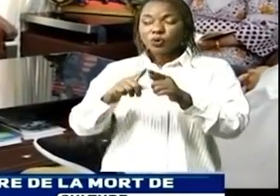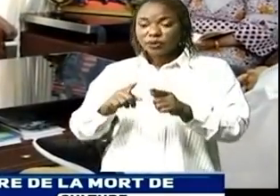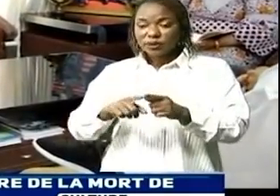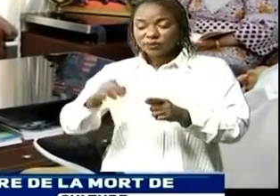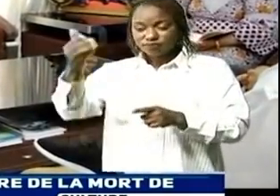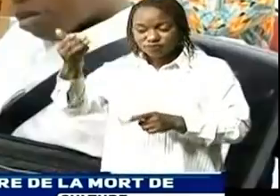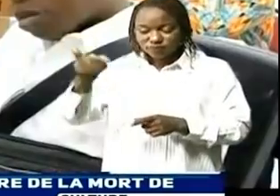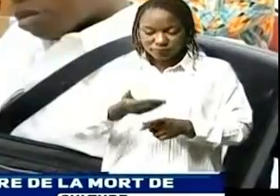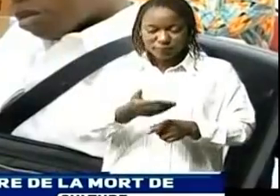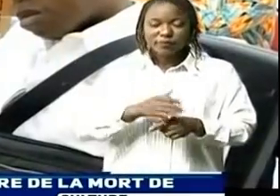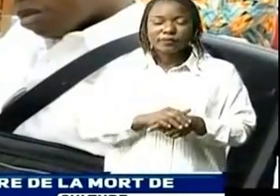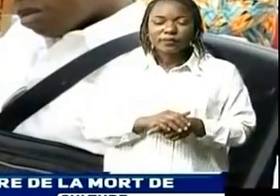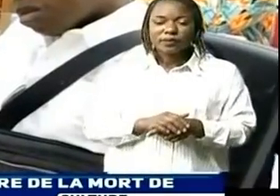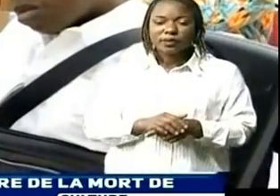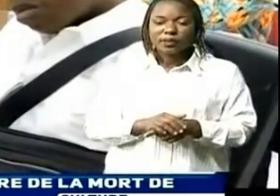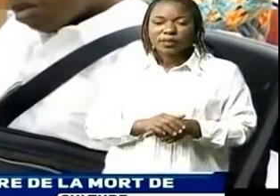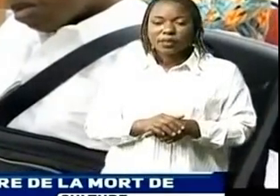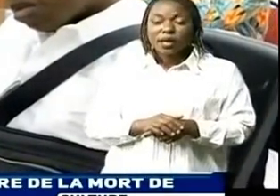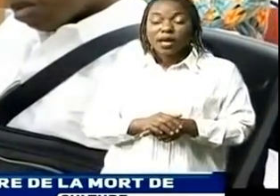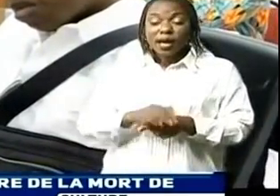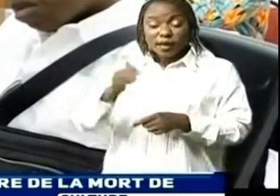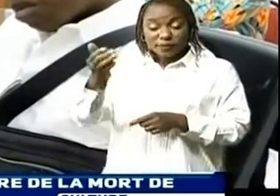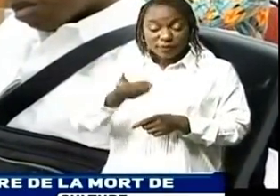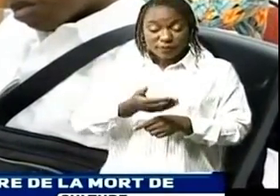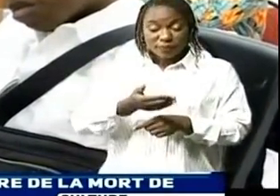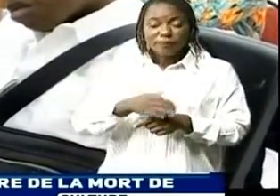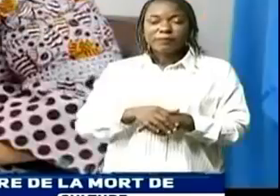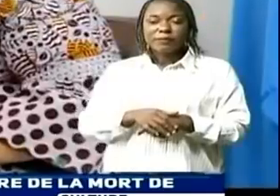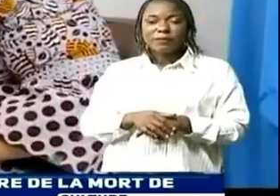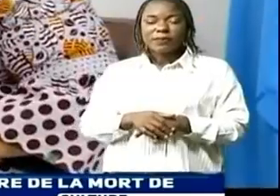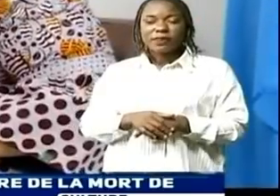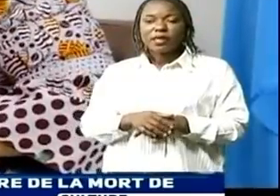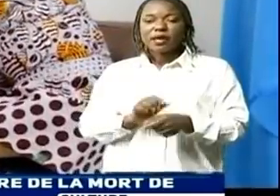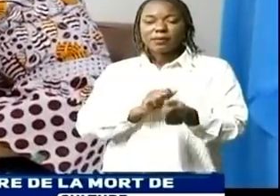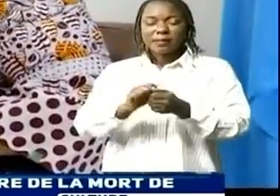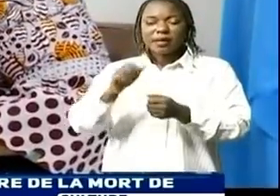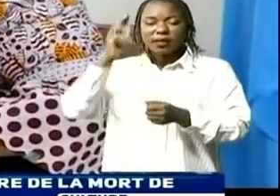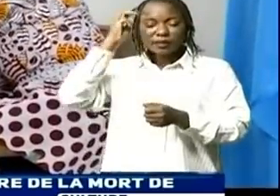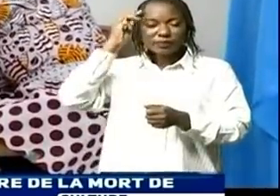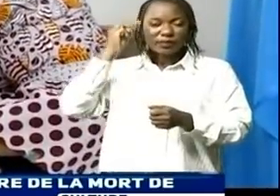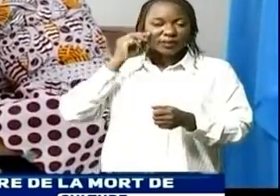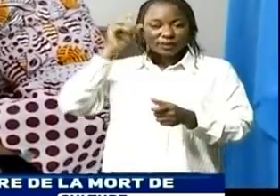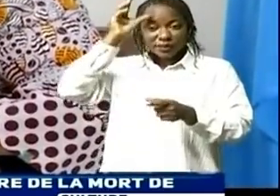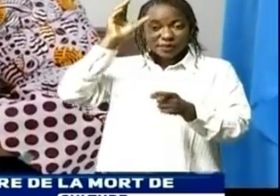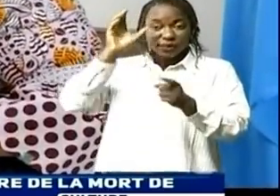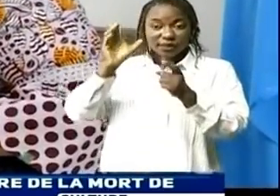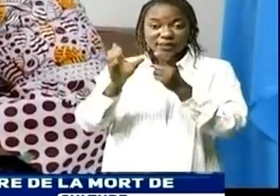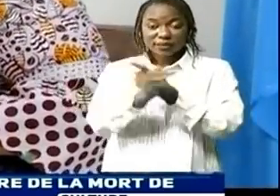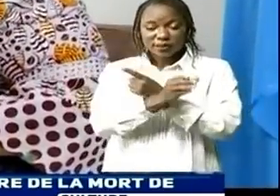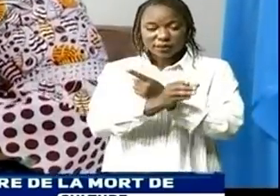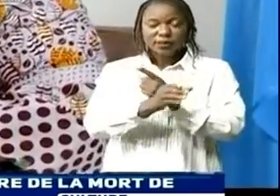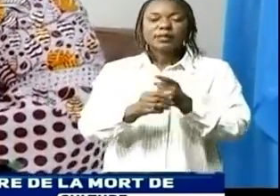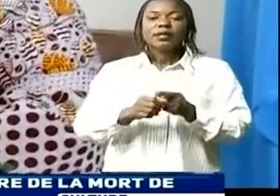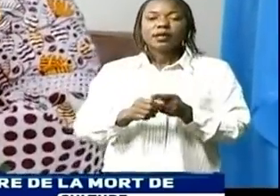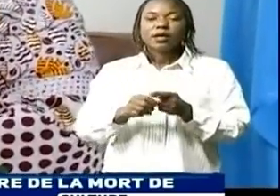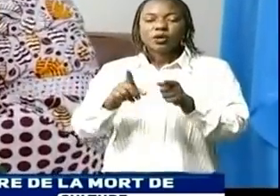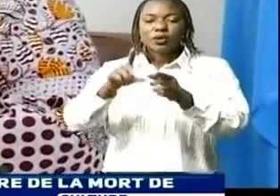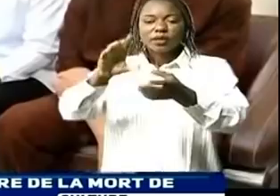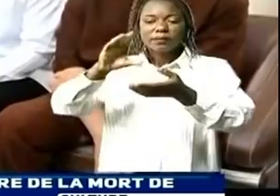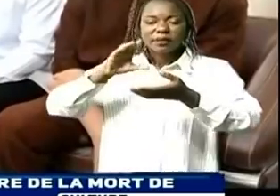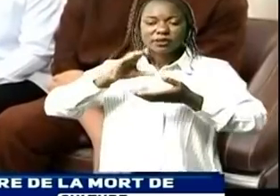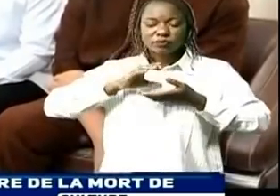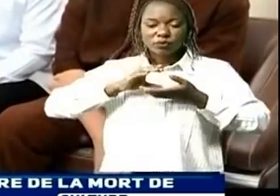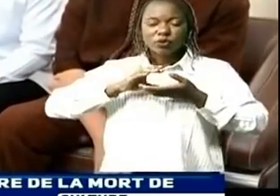le footballeur guinéen Amadou Diaby ont été reçus par la ministre de la Culture, Arts et Patrimoine, Catherine